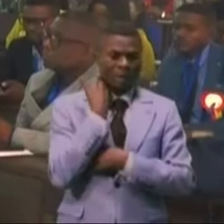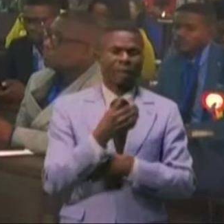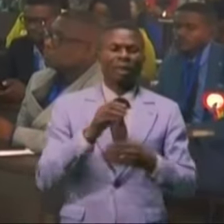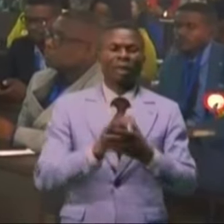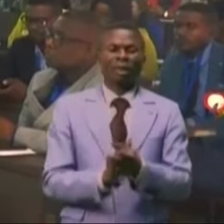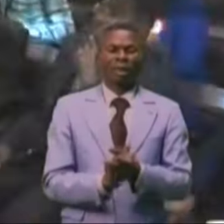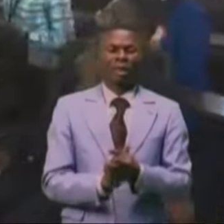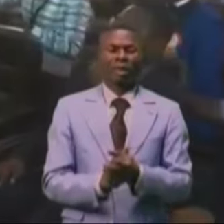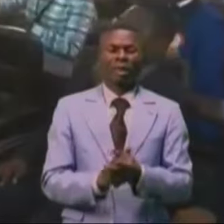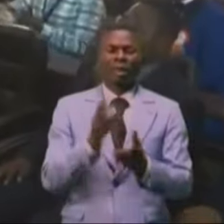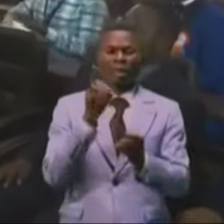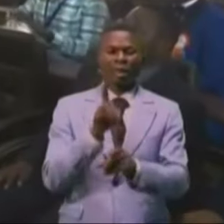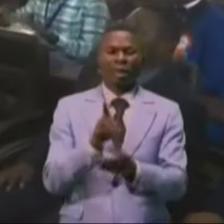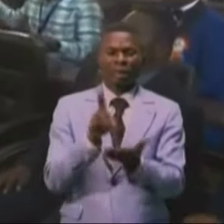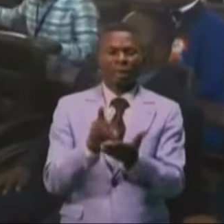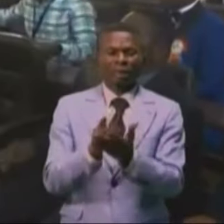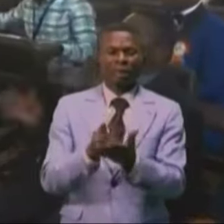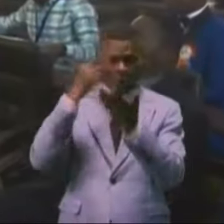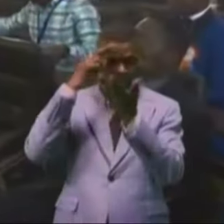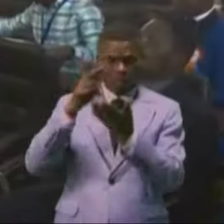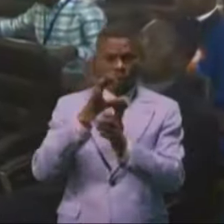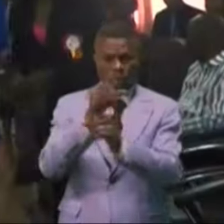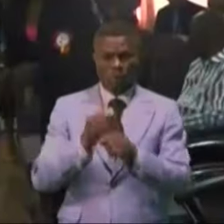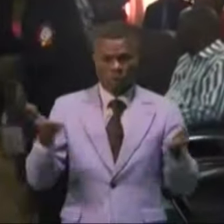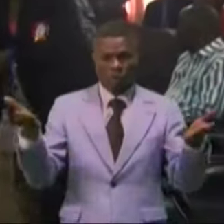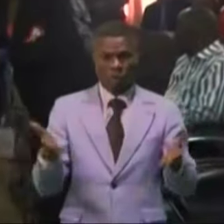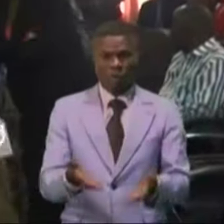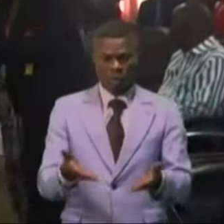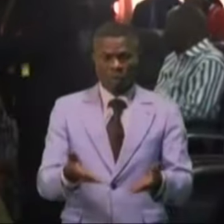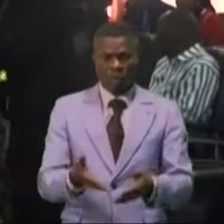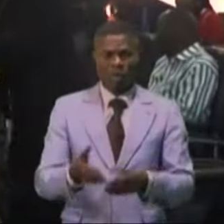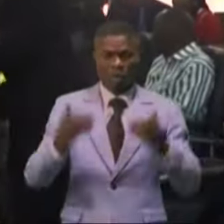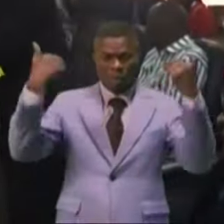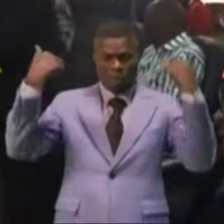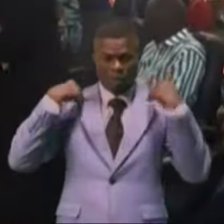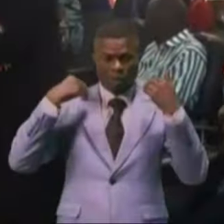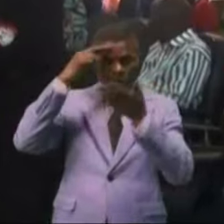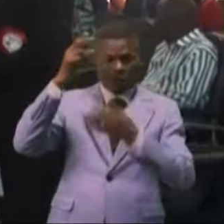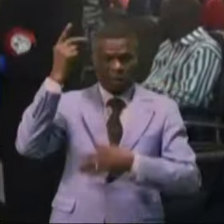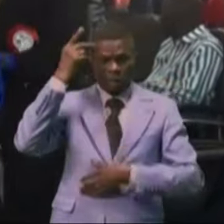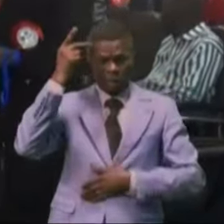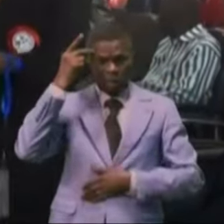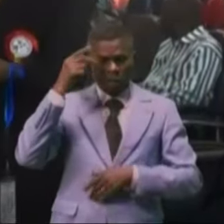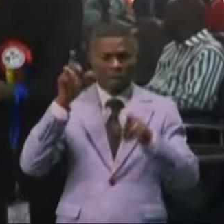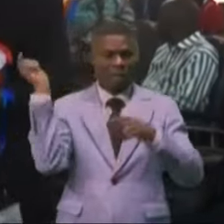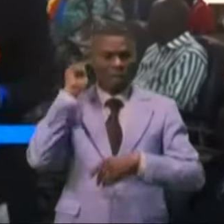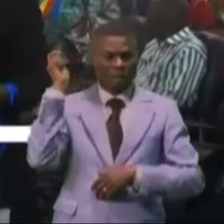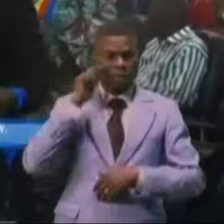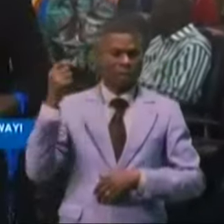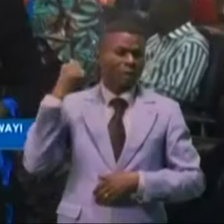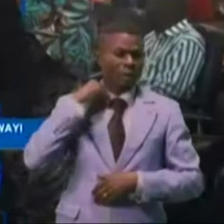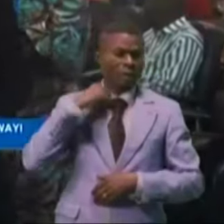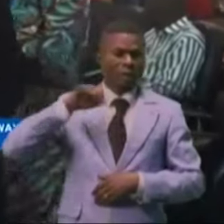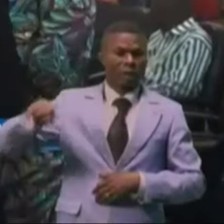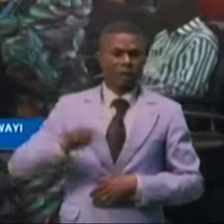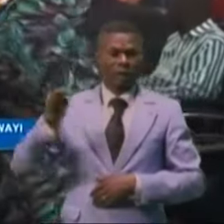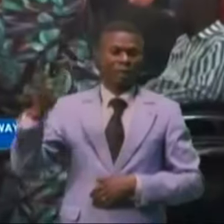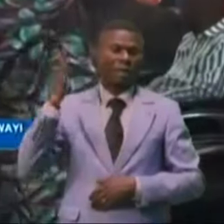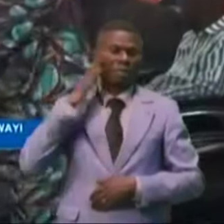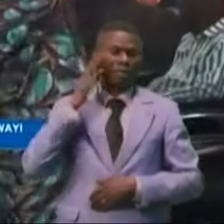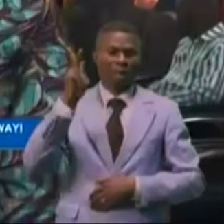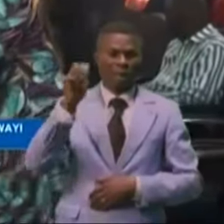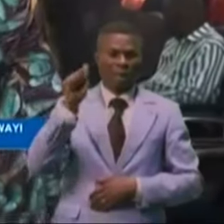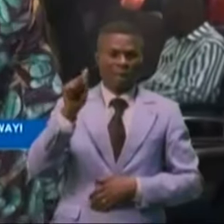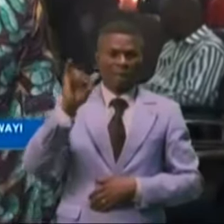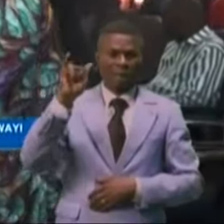des diplômes interuniversitaires en présence du recteur de l'université de Kinshasa, le professeur Dr Jean-Marie Kaimbe et du doyen